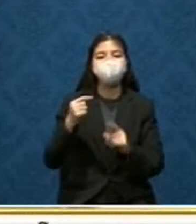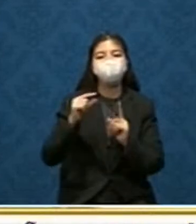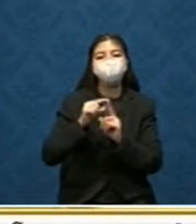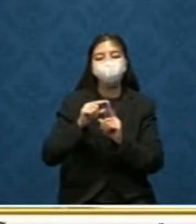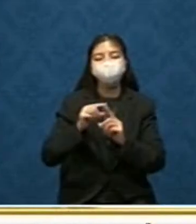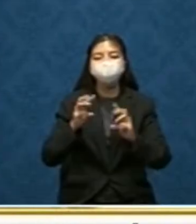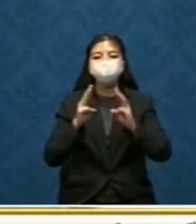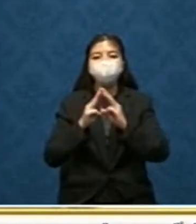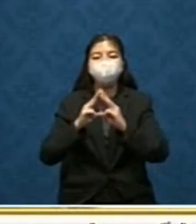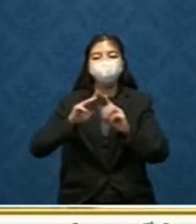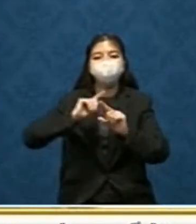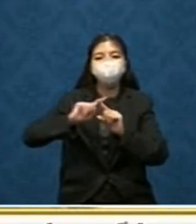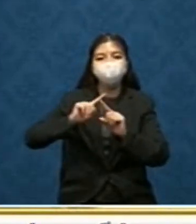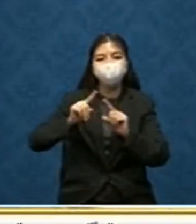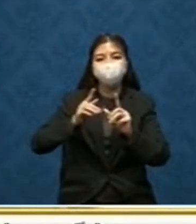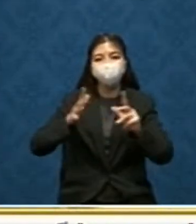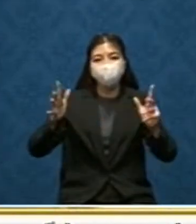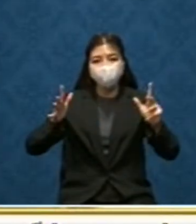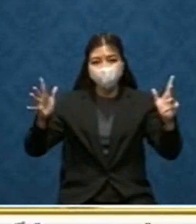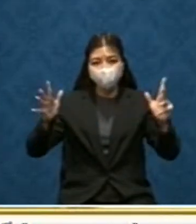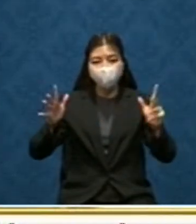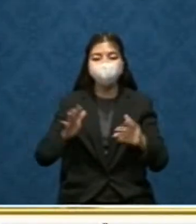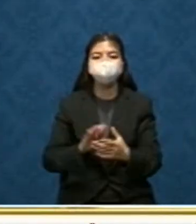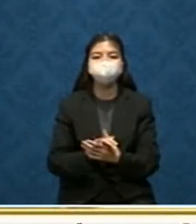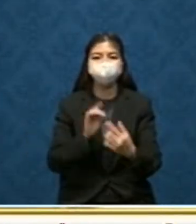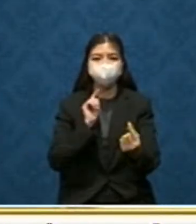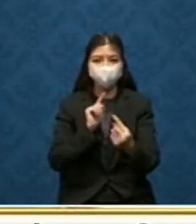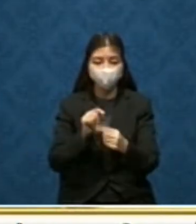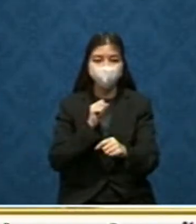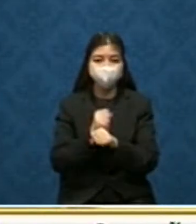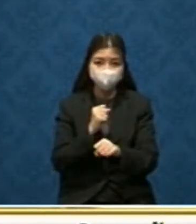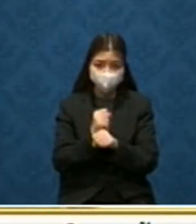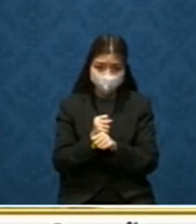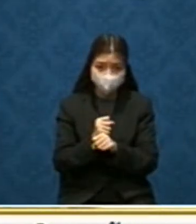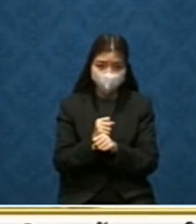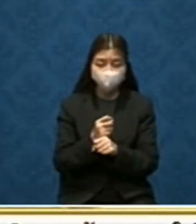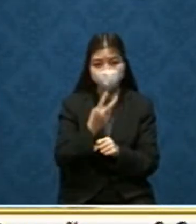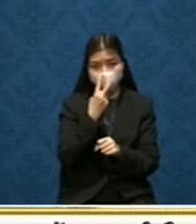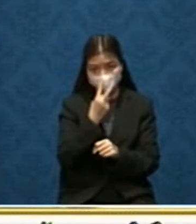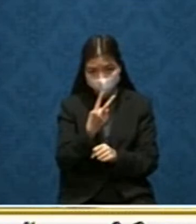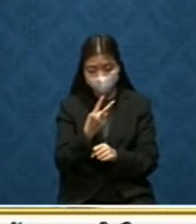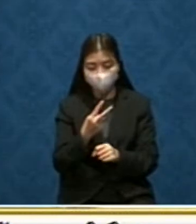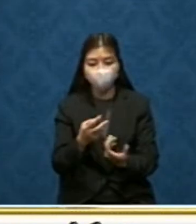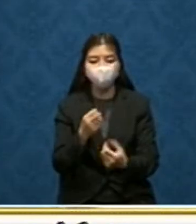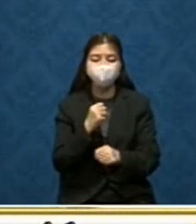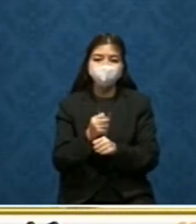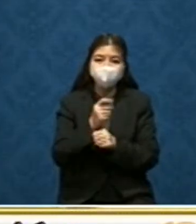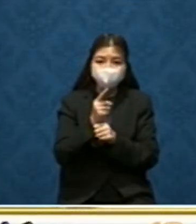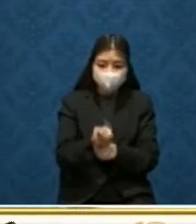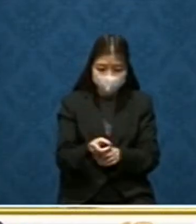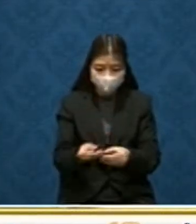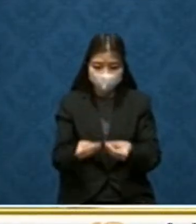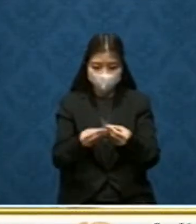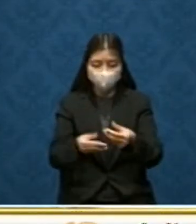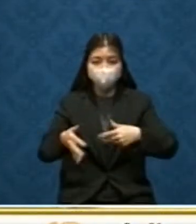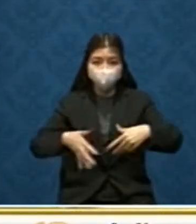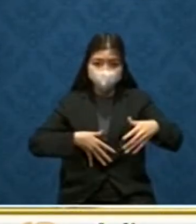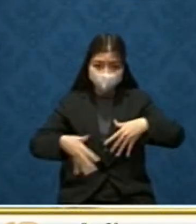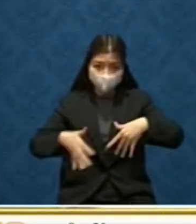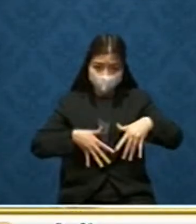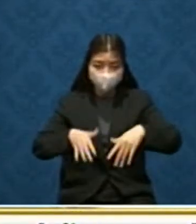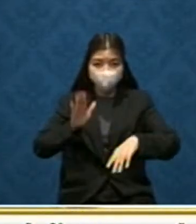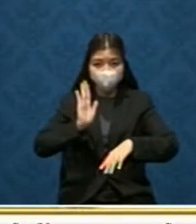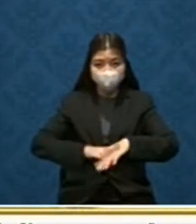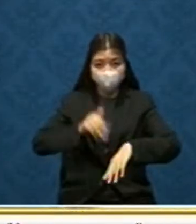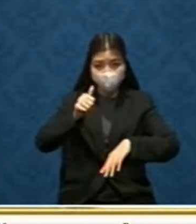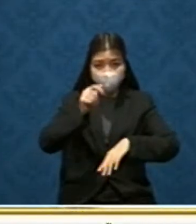ญาอีกหลายคำสัญญาที่มันจะพิสูตว่าท่านจรใจกัชาวบ้านไหมแล้วท่านมีฟีม